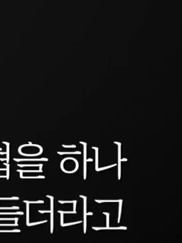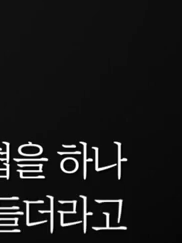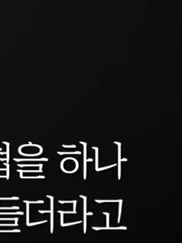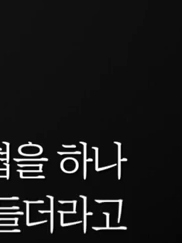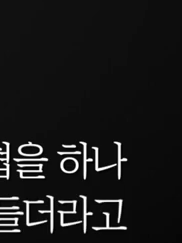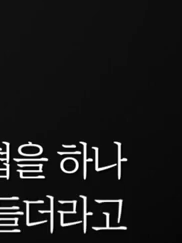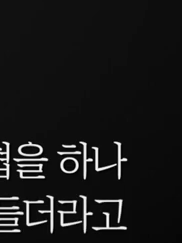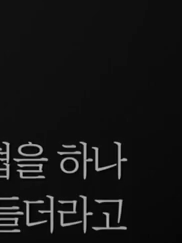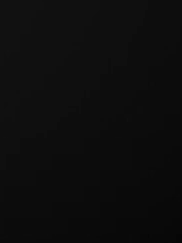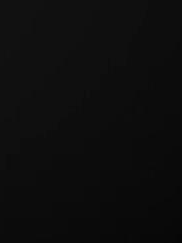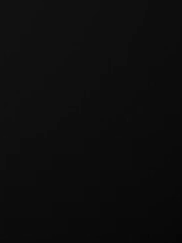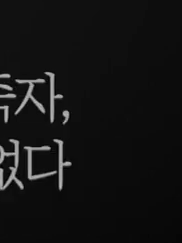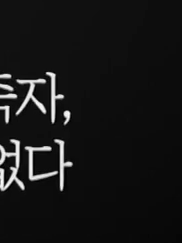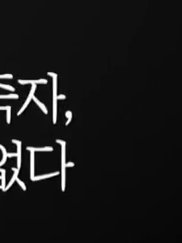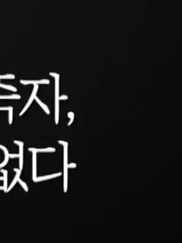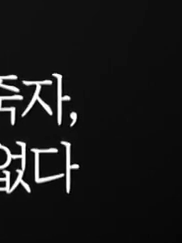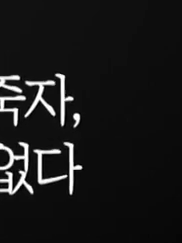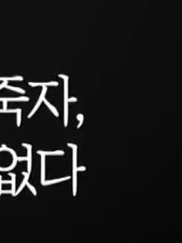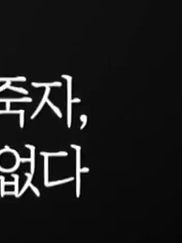김주은입니다.